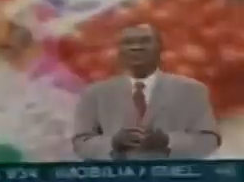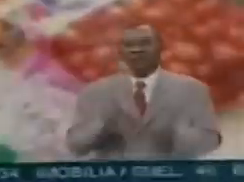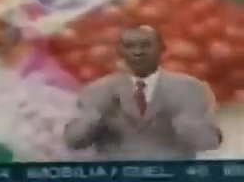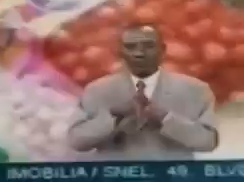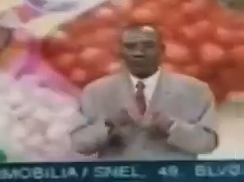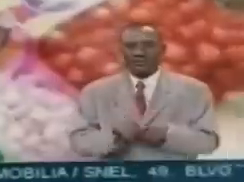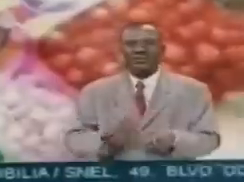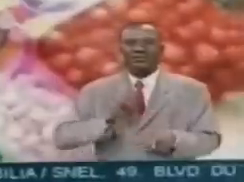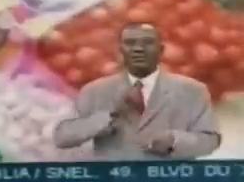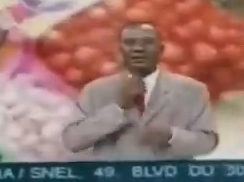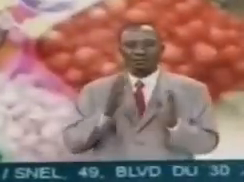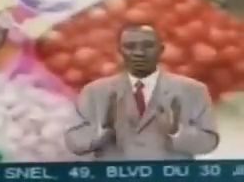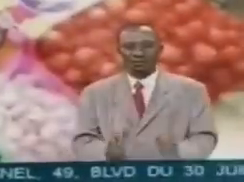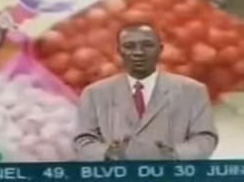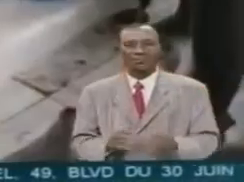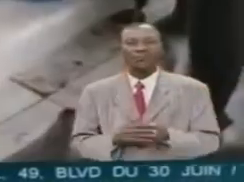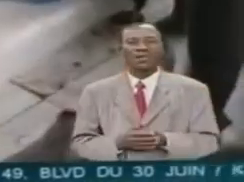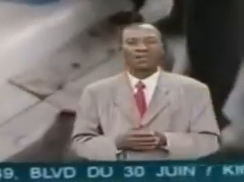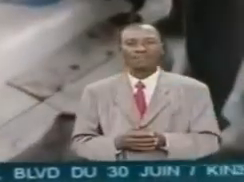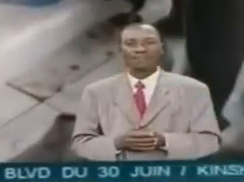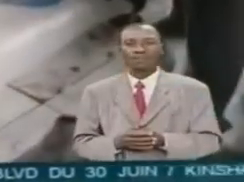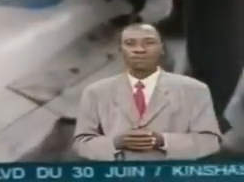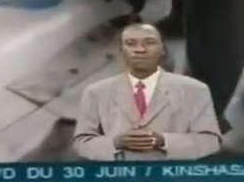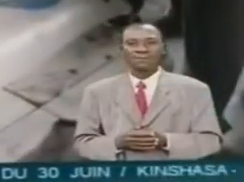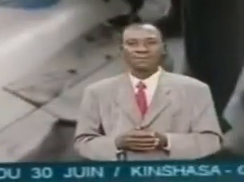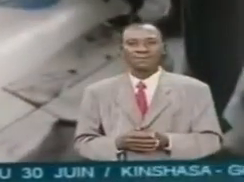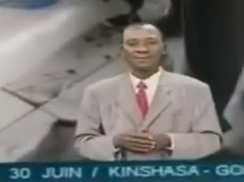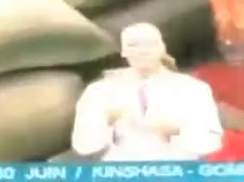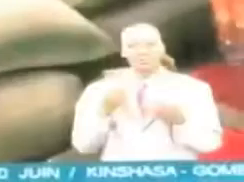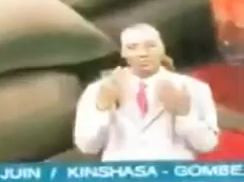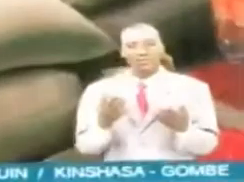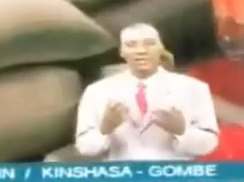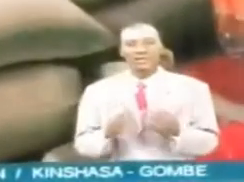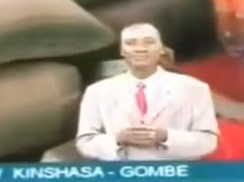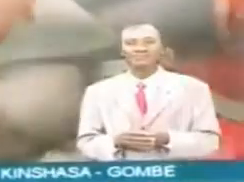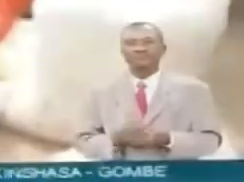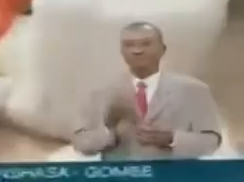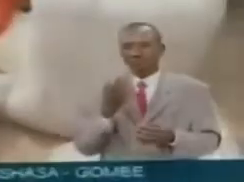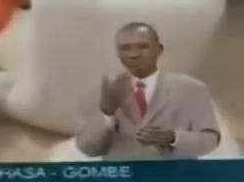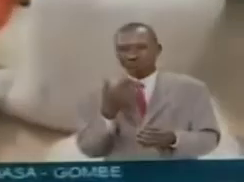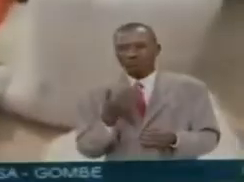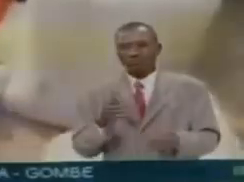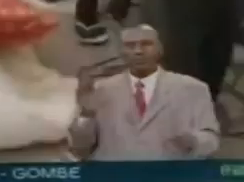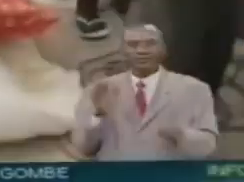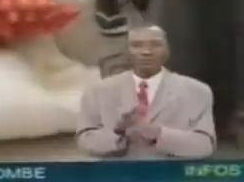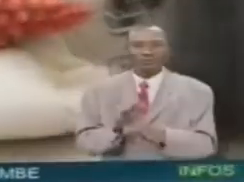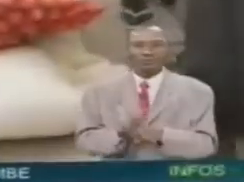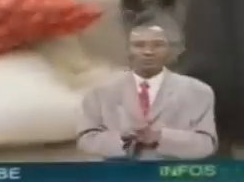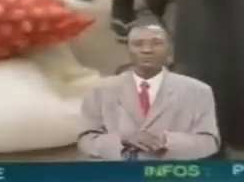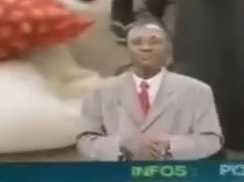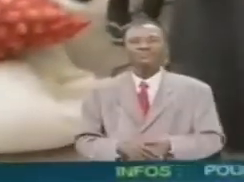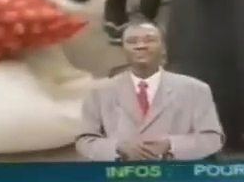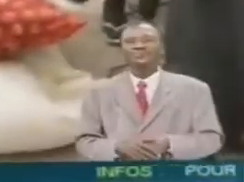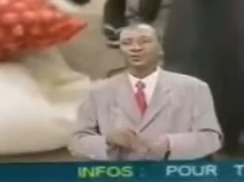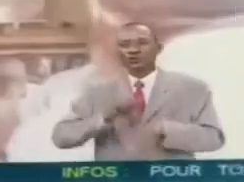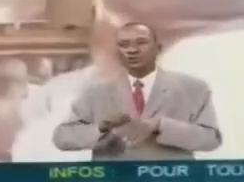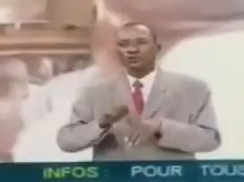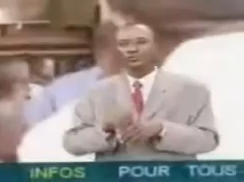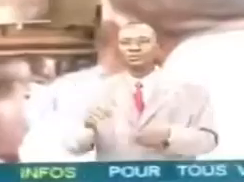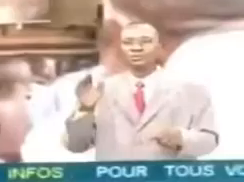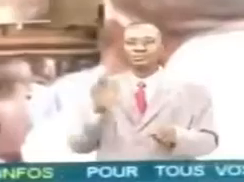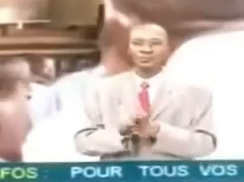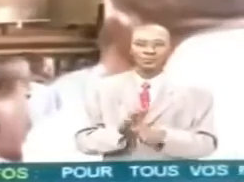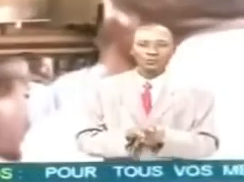Il s'agit du don des vivres de première nécessité composé de sacs de riz, poulet, huile et tant d'autres qui ont été remis d'abord